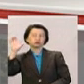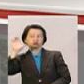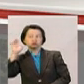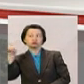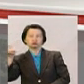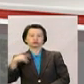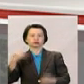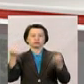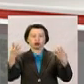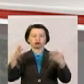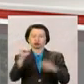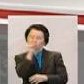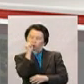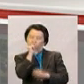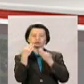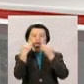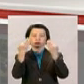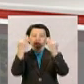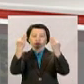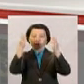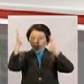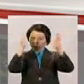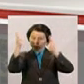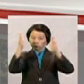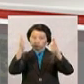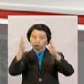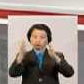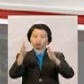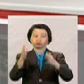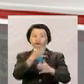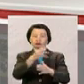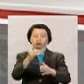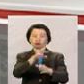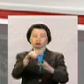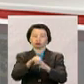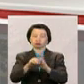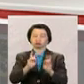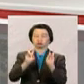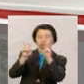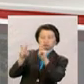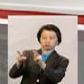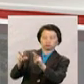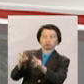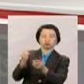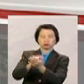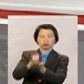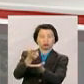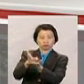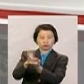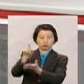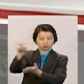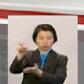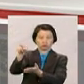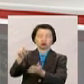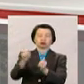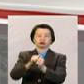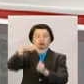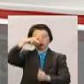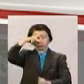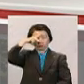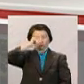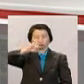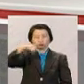menampilkan ramai artis ternama tempatan. Tanpa buang masa untuk perkembangannya, kita langsung bersama wartawan Azizi Harun di